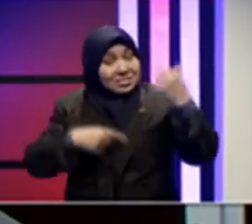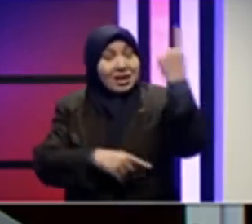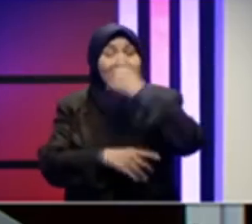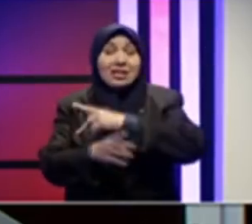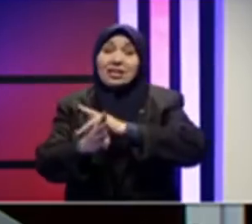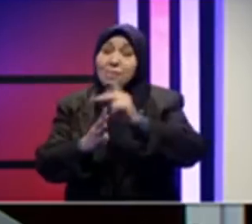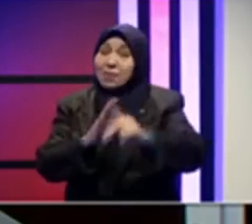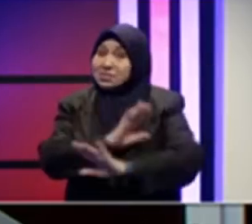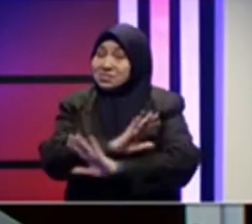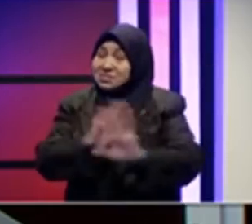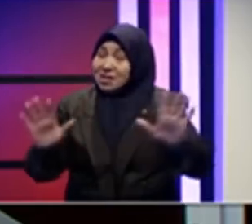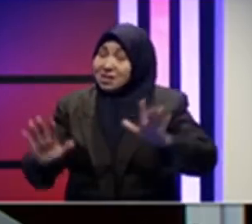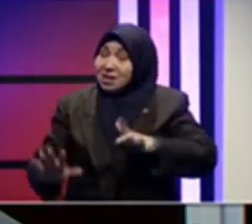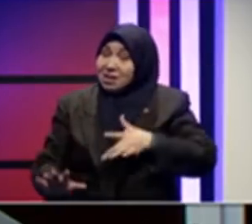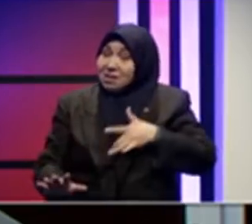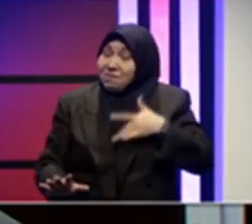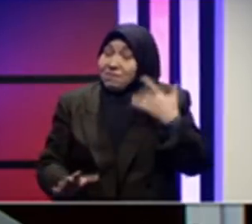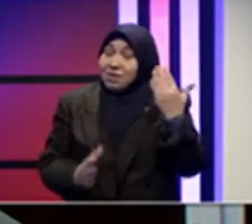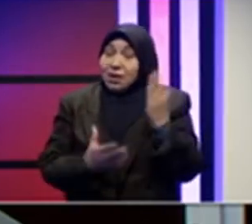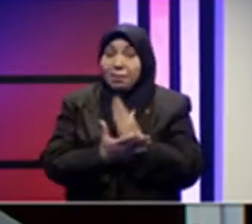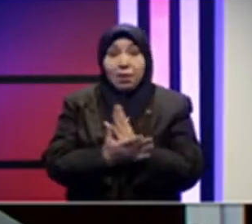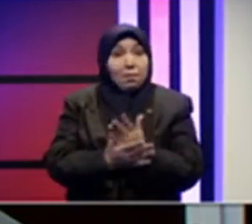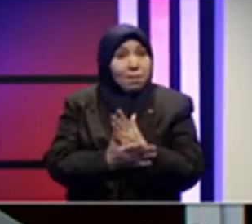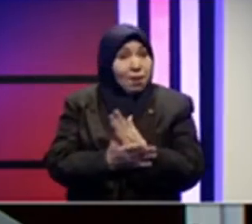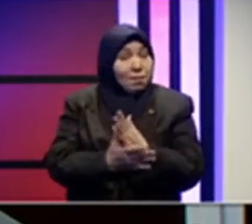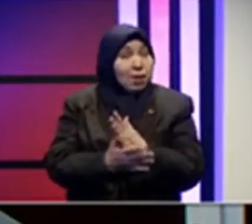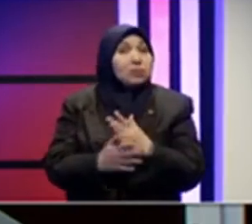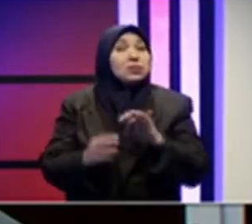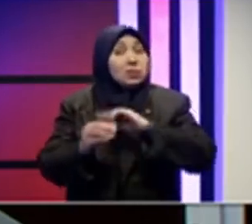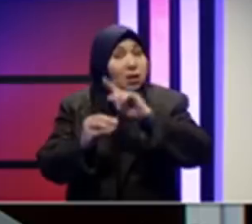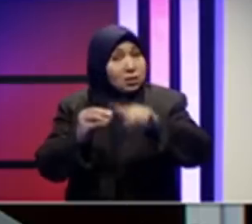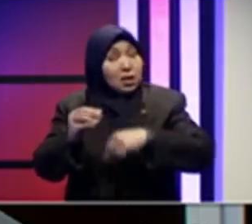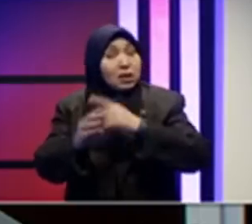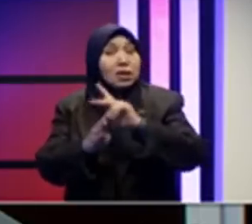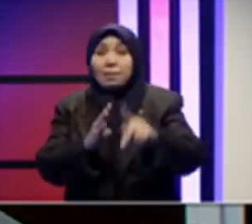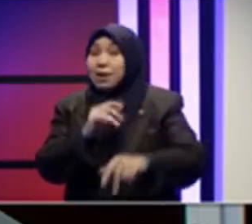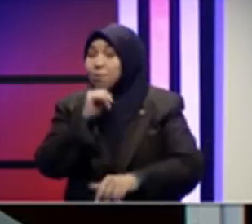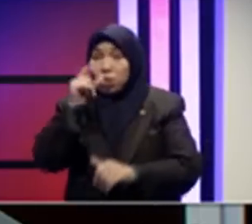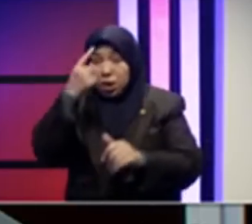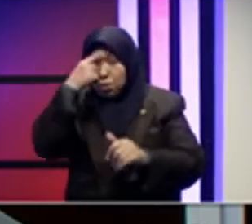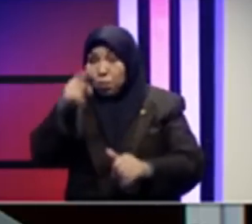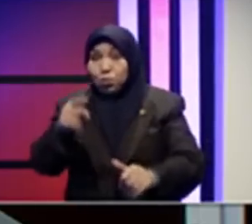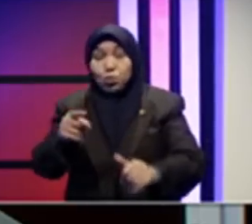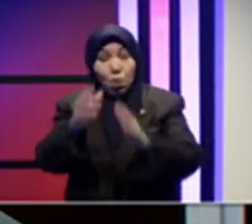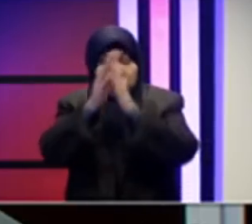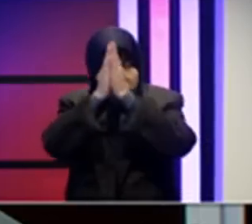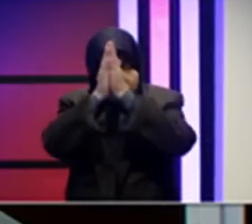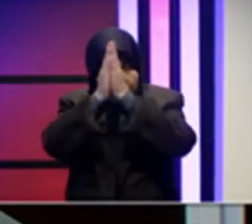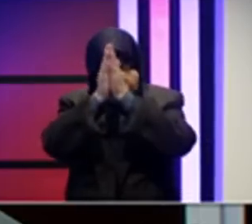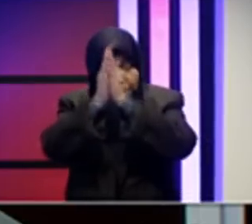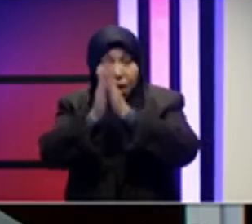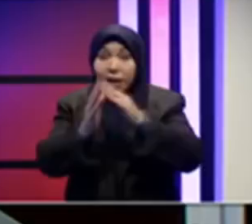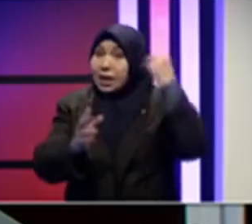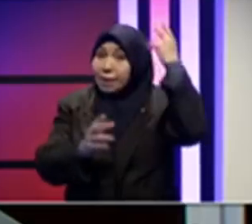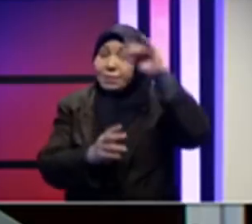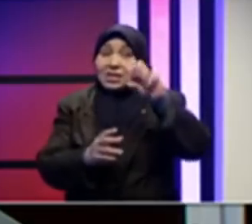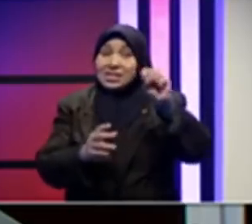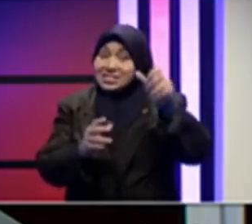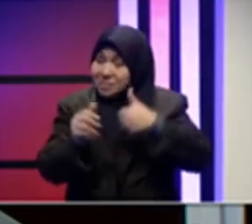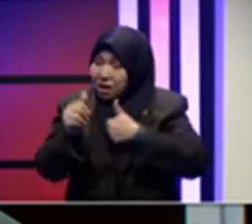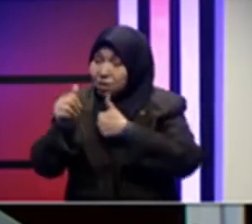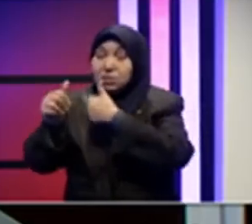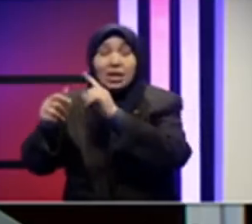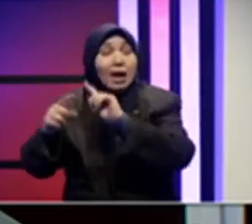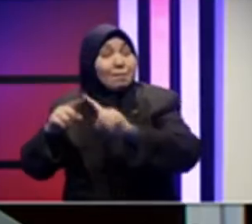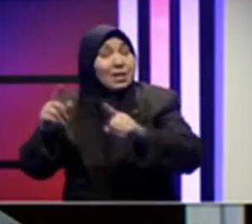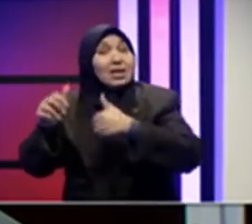itu janganlah kamu berasa ragu-ragu tentang kiamat itu, bukannya untuk menyembah Nabi Isa tetapi untuk mengikutnya, dan beliau